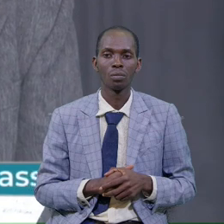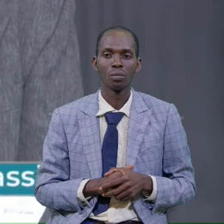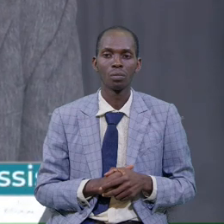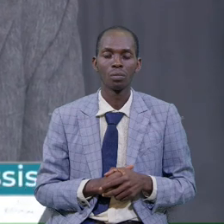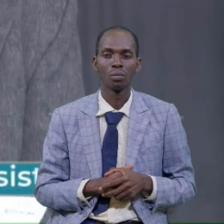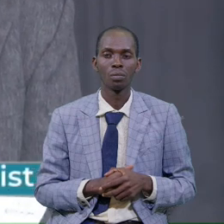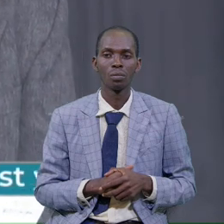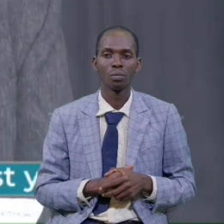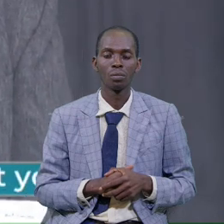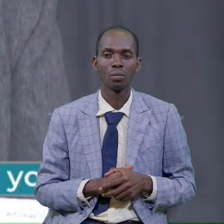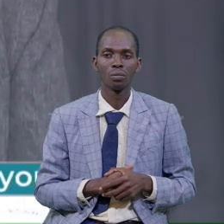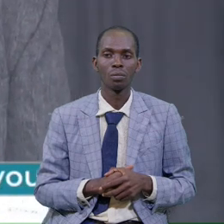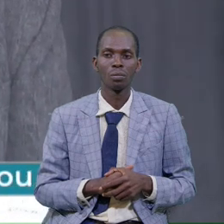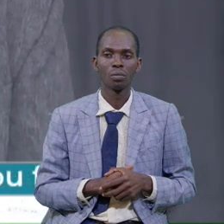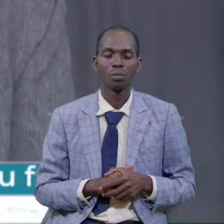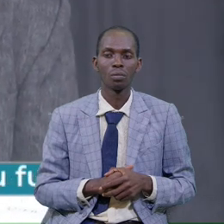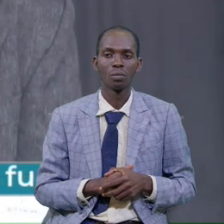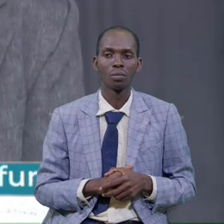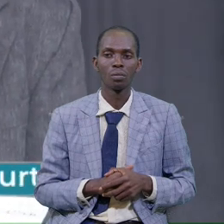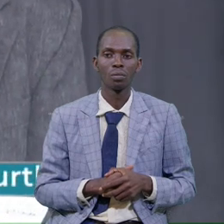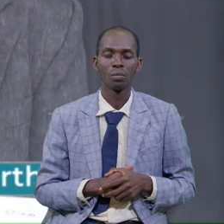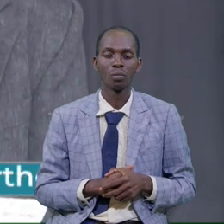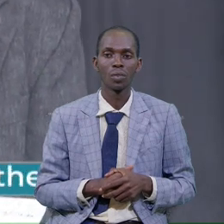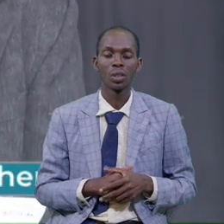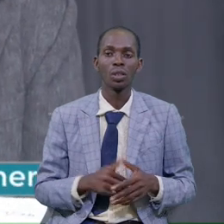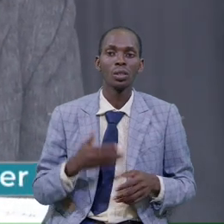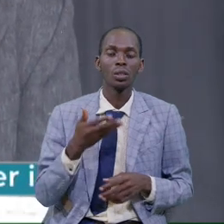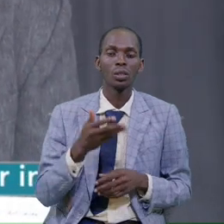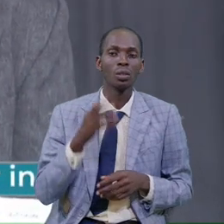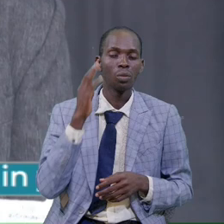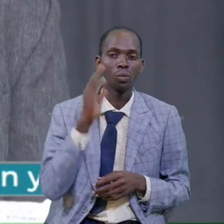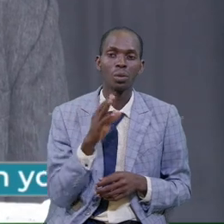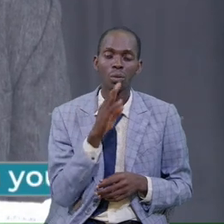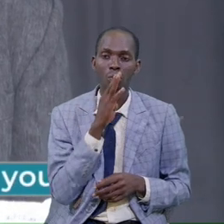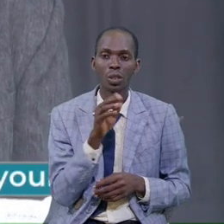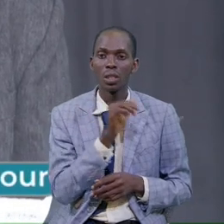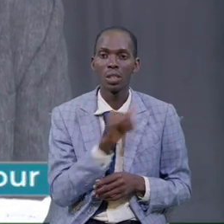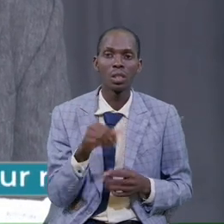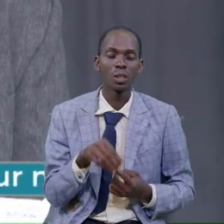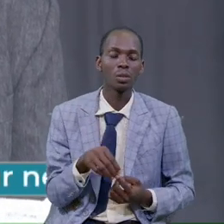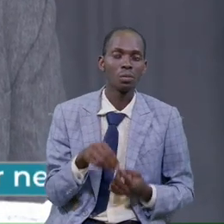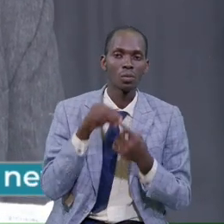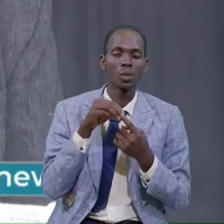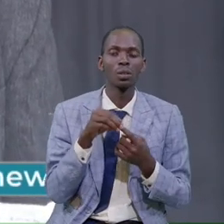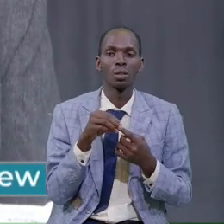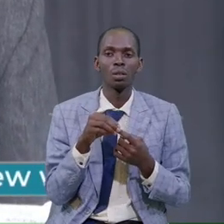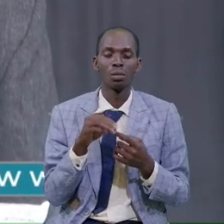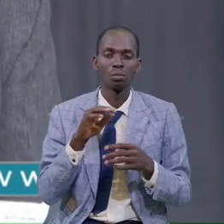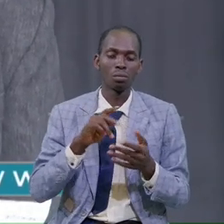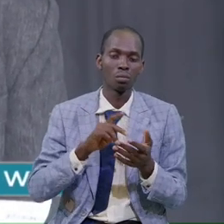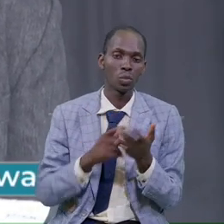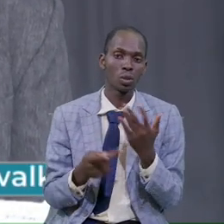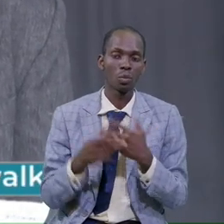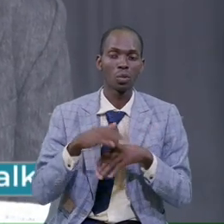There will be a special online banquet. Il y aura un banquet spécial pour ceux qui nous suivent en ligne, who gave